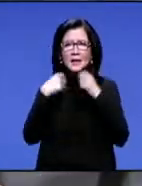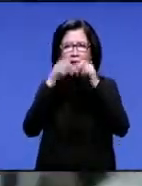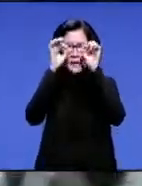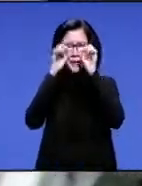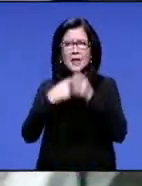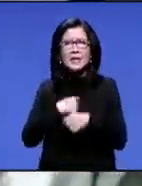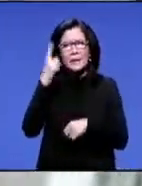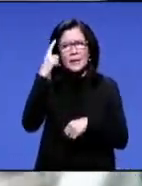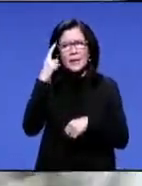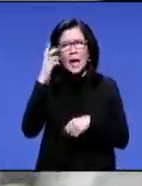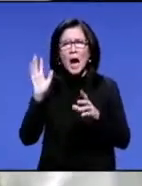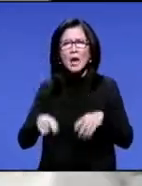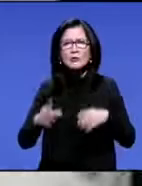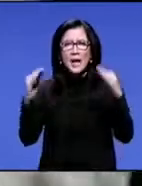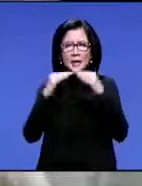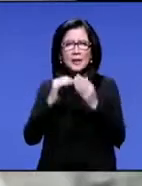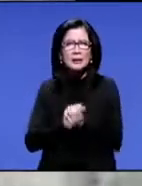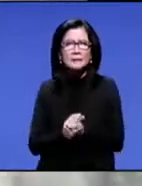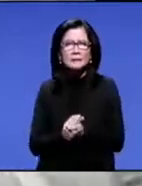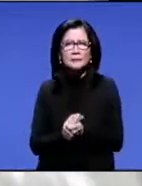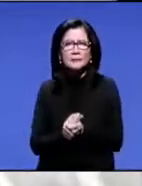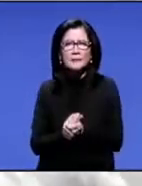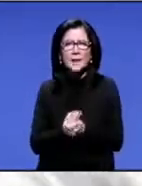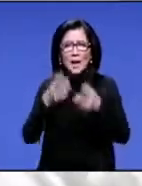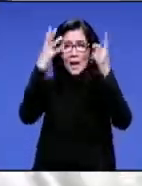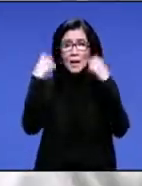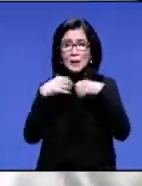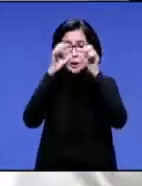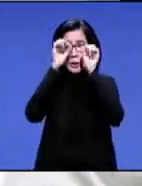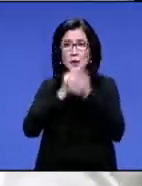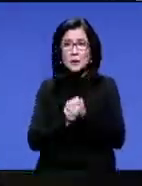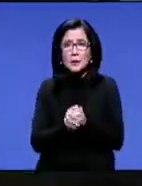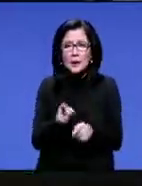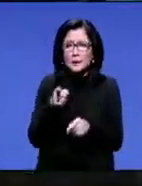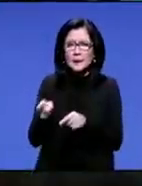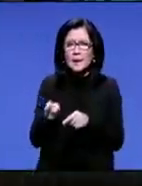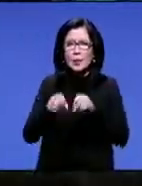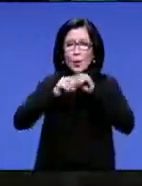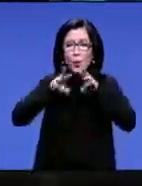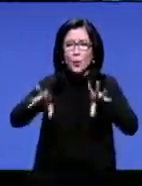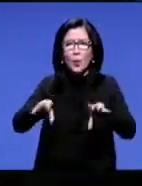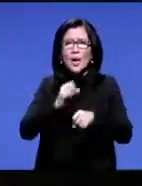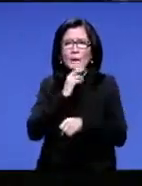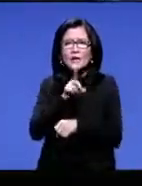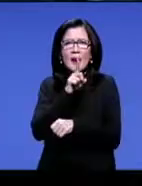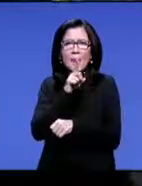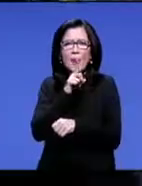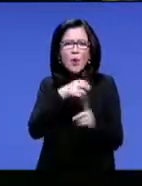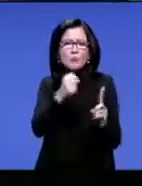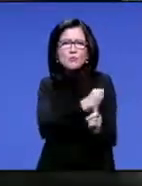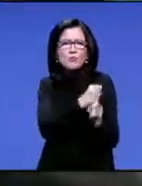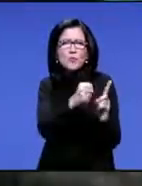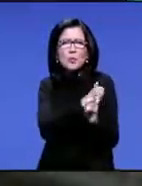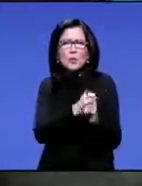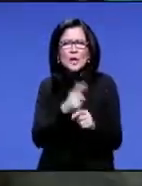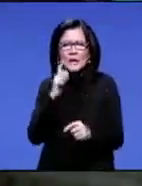Ya. Seperti diketahui, Ratna Sarumpait didakwa jaksa membuat keonaran dengan menyebarkan hoaks penganiayaan. Ratna disebut sengaja